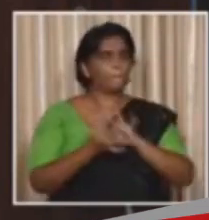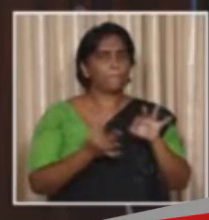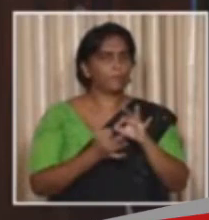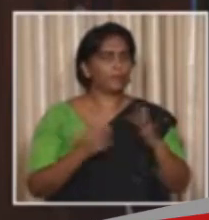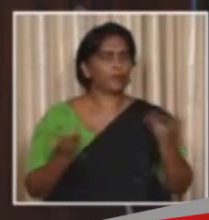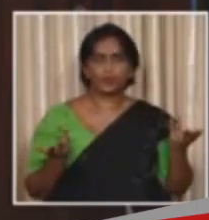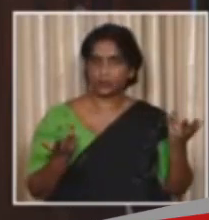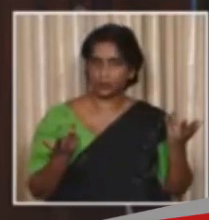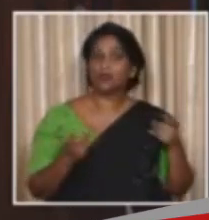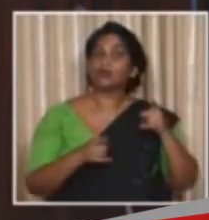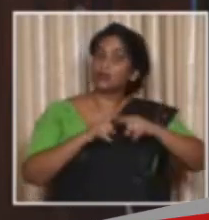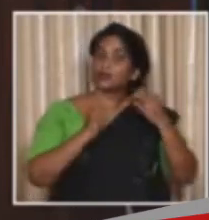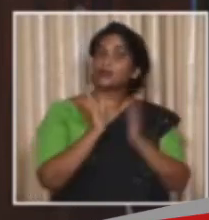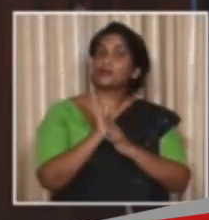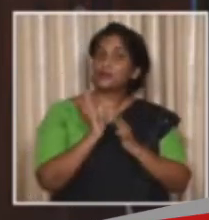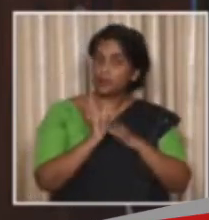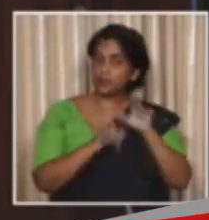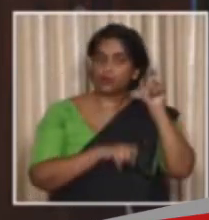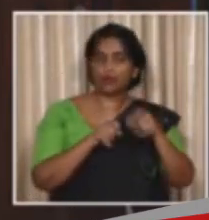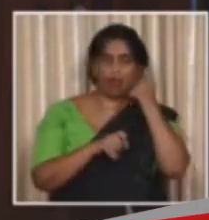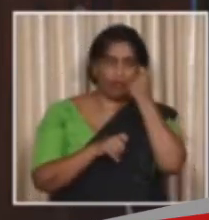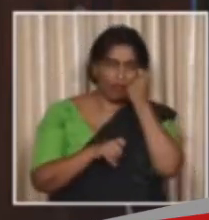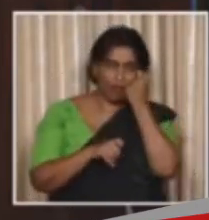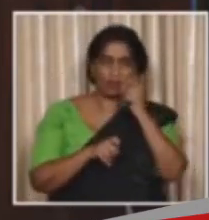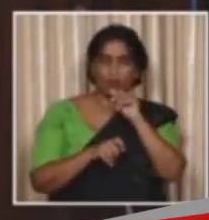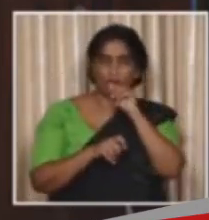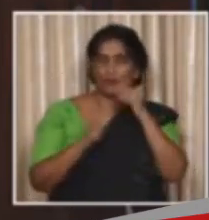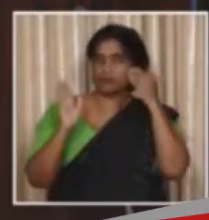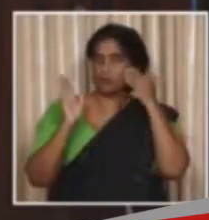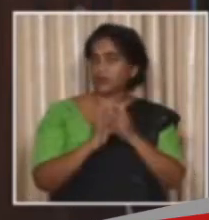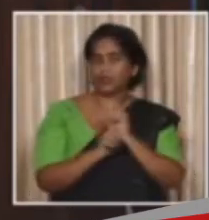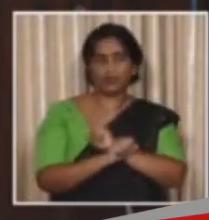මොන ප්‍රජාතන්ත්‍රවාදයේද අනිත් සමාජිකයන්ගේ